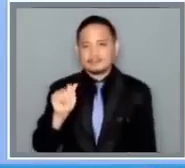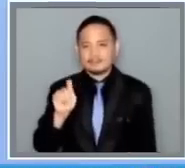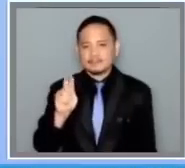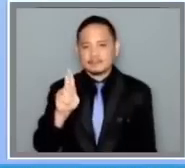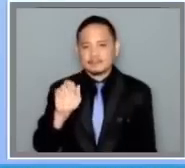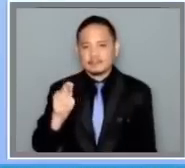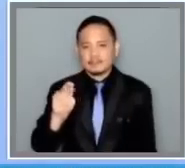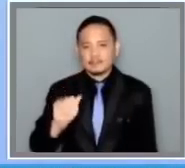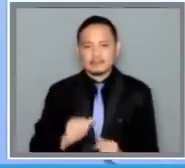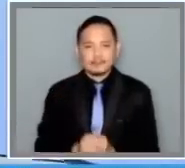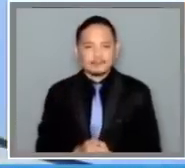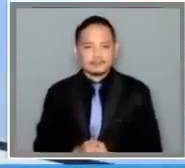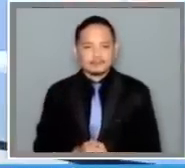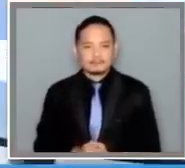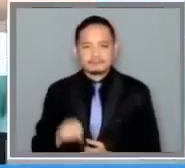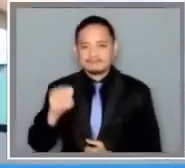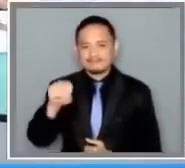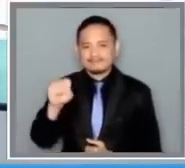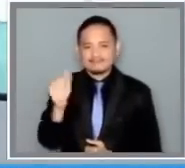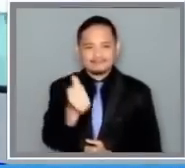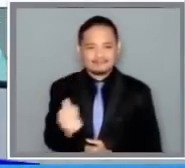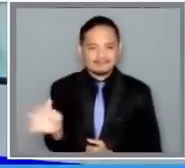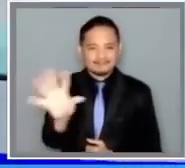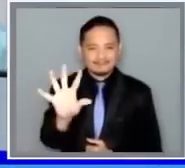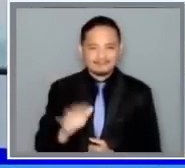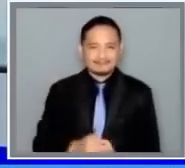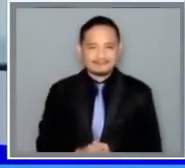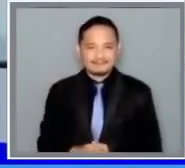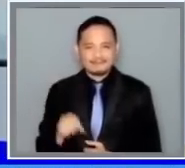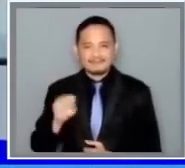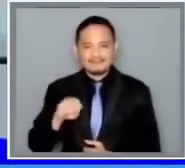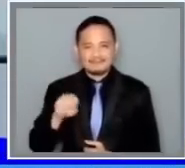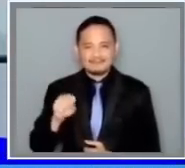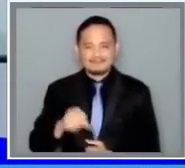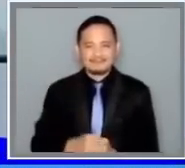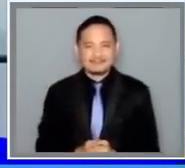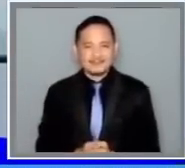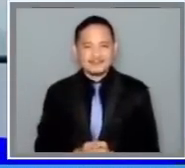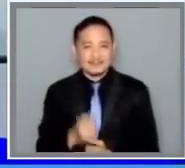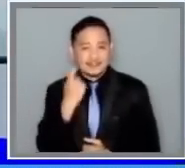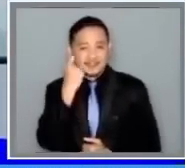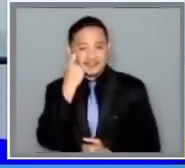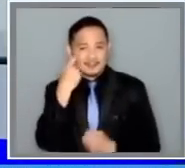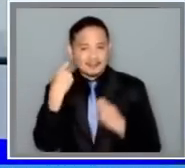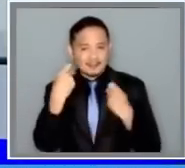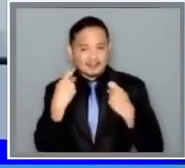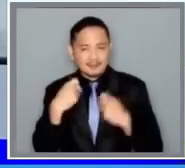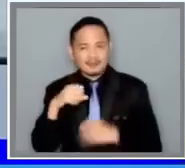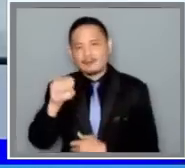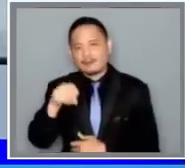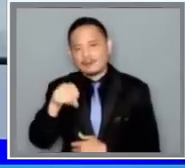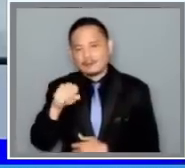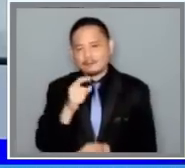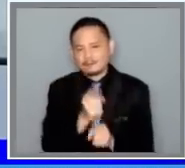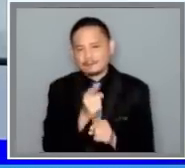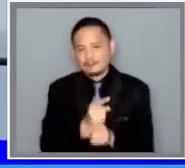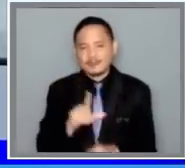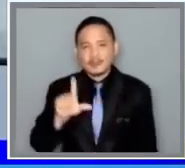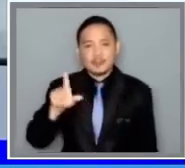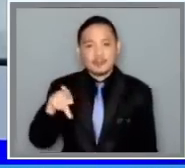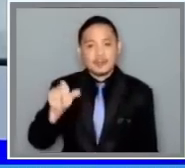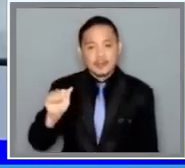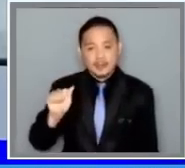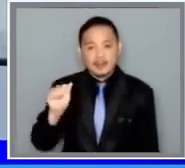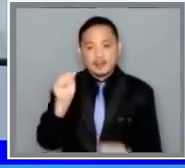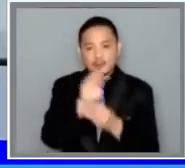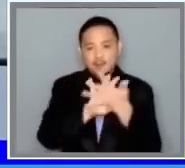Connie, magandang umaga. Magandang umaga. Sasagutin natin yung sinabi mo kanina, ano, mga kabalita. Yung isang LPA nagpapaulan na sa